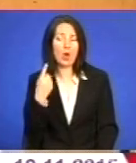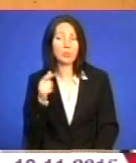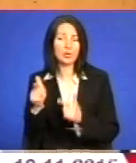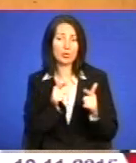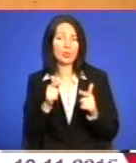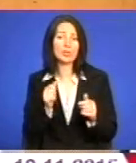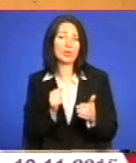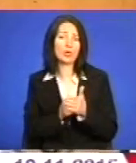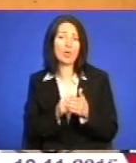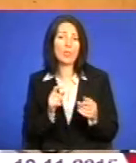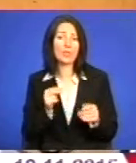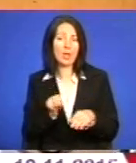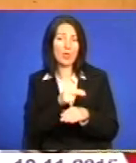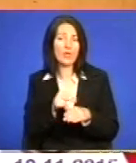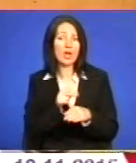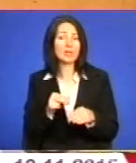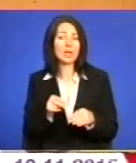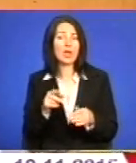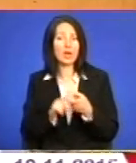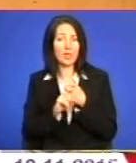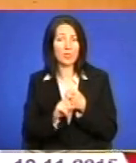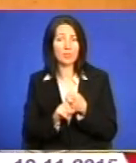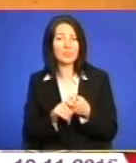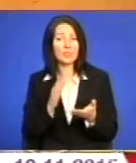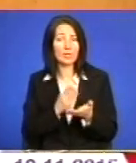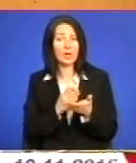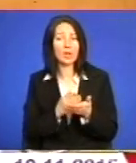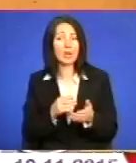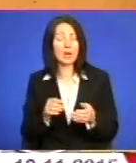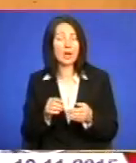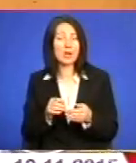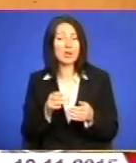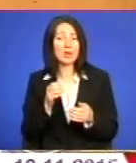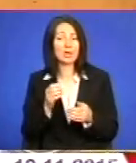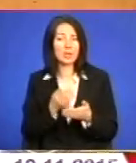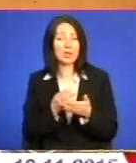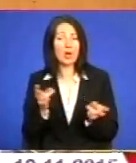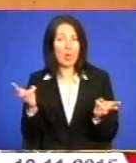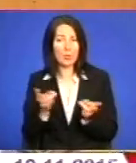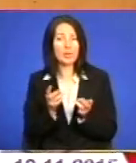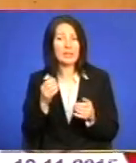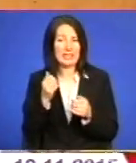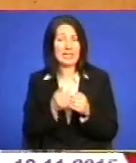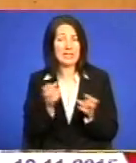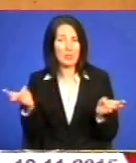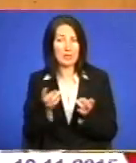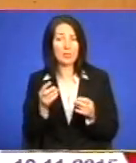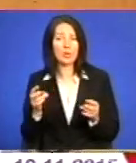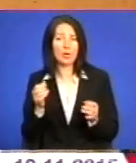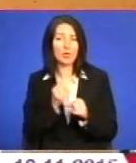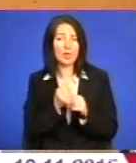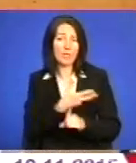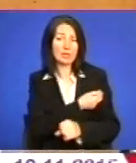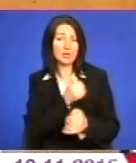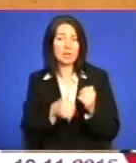розрахунки потреби медикаментозних засобів для профілактики грипу серед медичних працівників. Створено